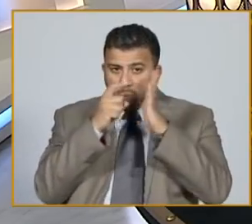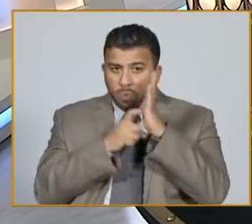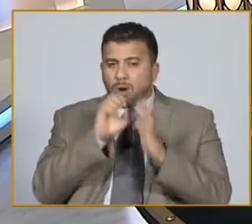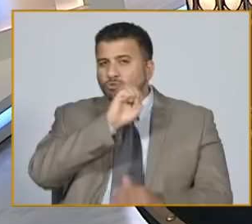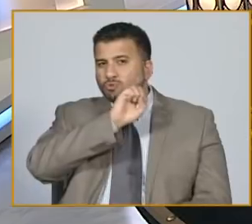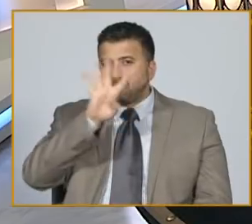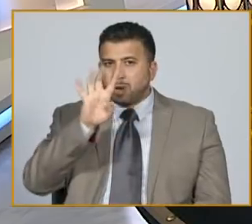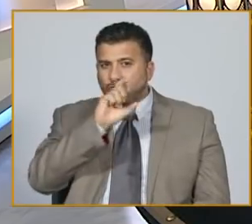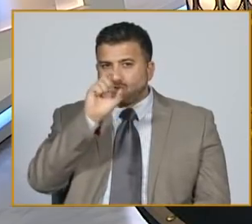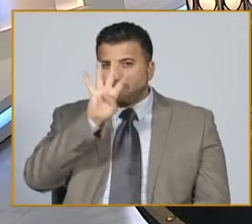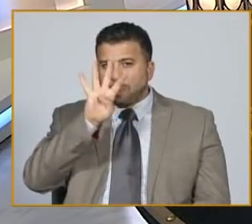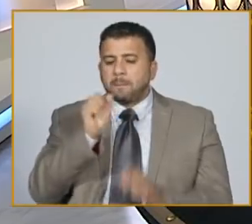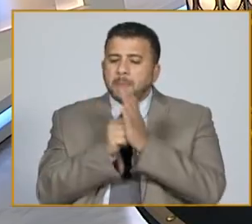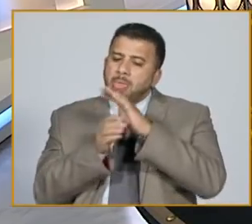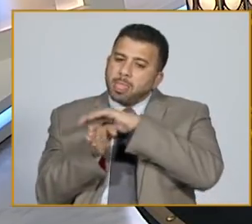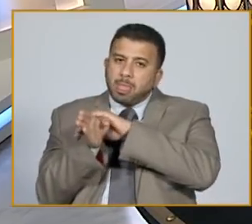تفضل يا رنا من اليمن.